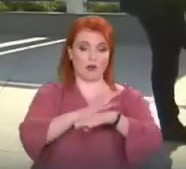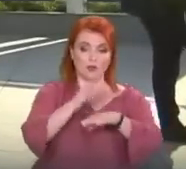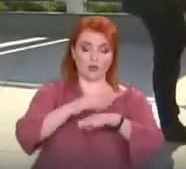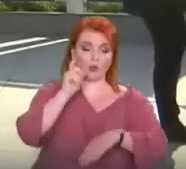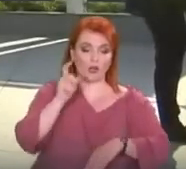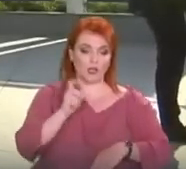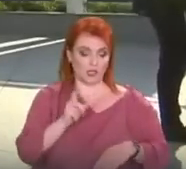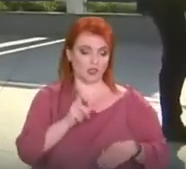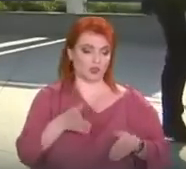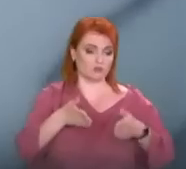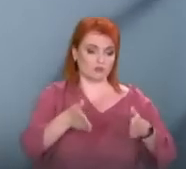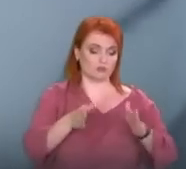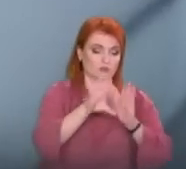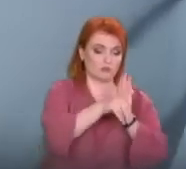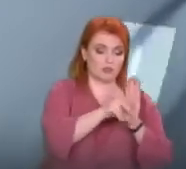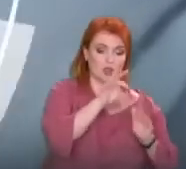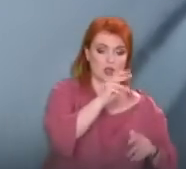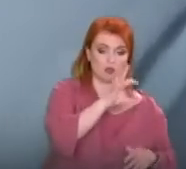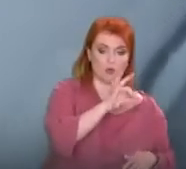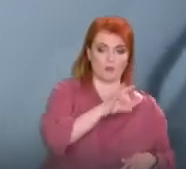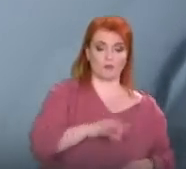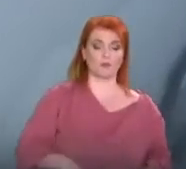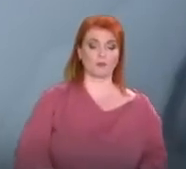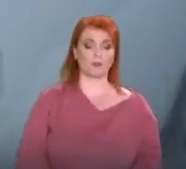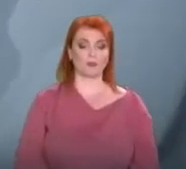calea aderării la NATO.